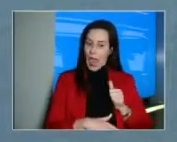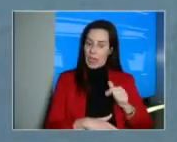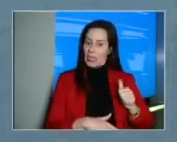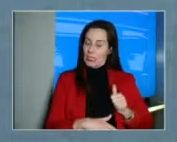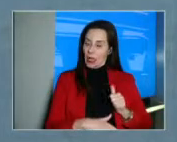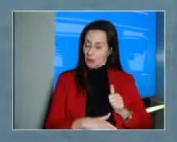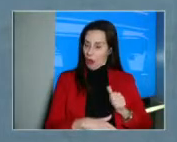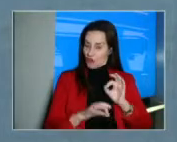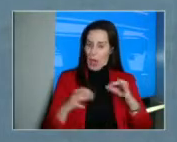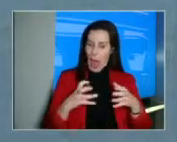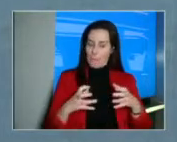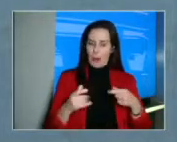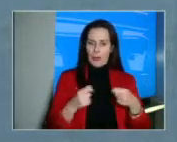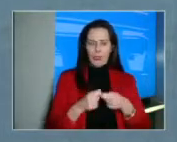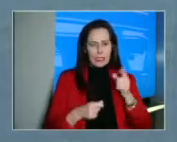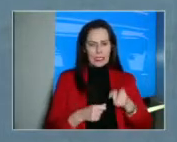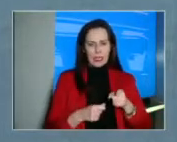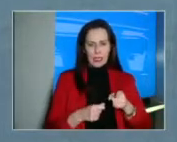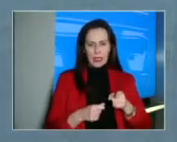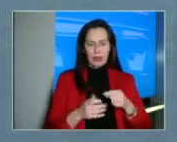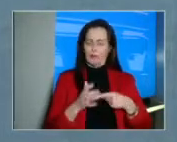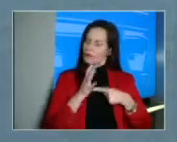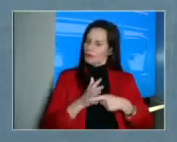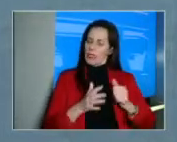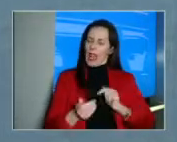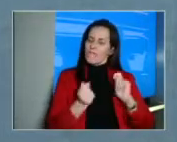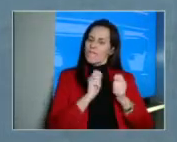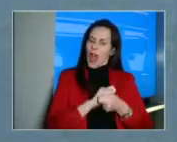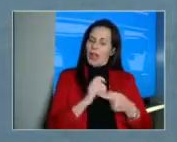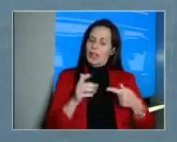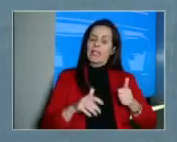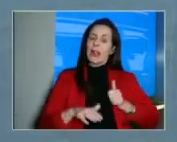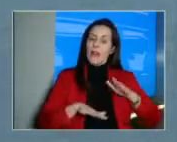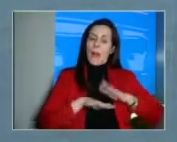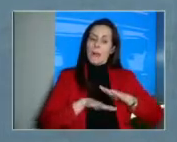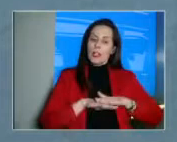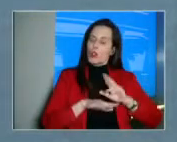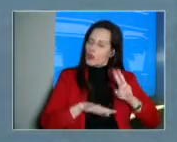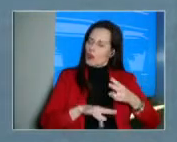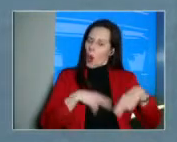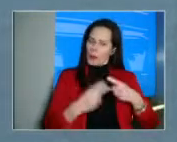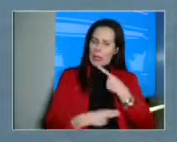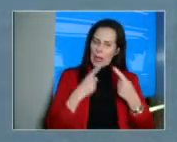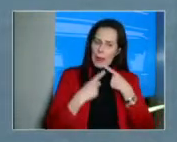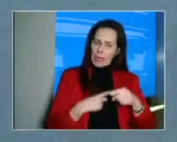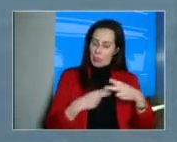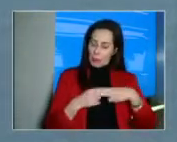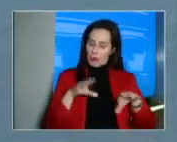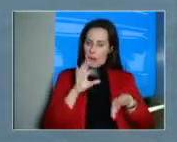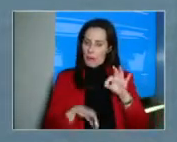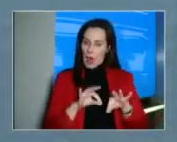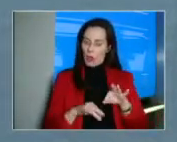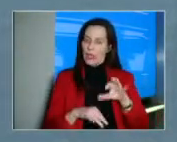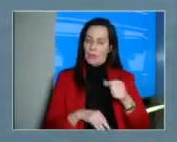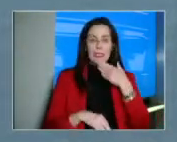צבא העם? האמירות לגבי הצורך בנטישת מודל צבא העם והפיכתו לצבא מקצועי יעיל חוזרות שוב כשאנחנו מתקרבים לבחירות.